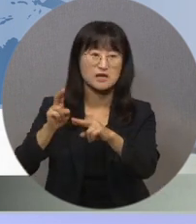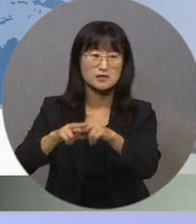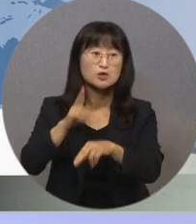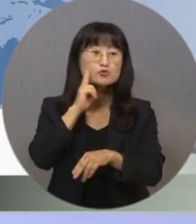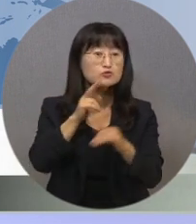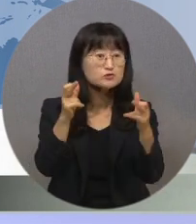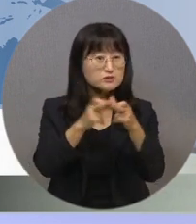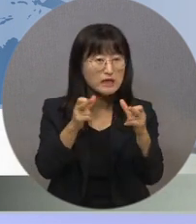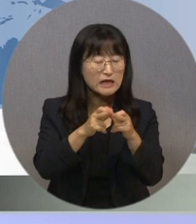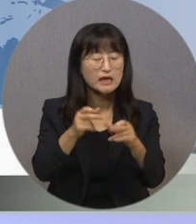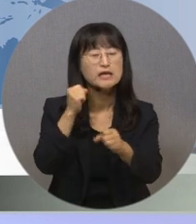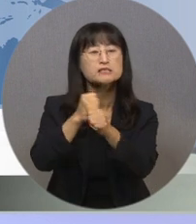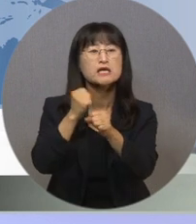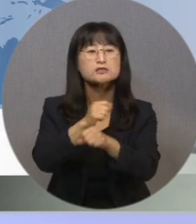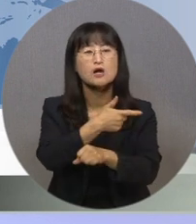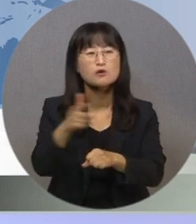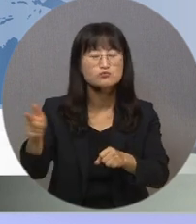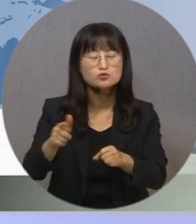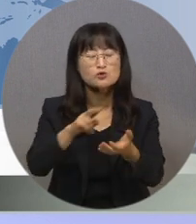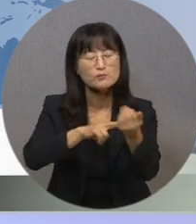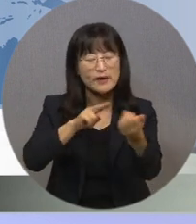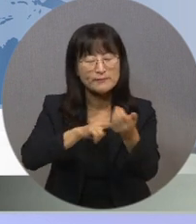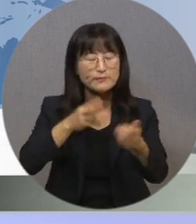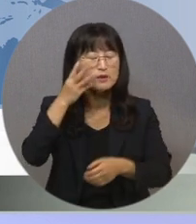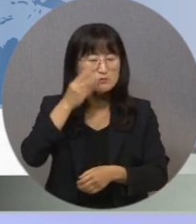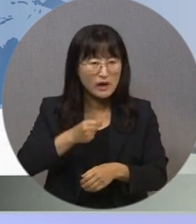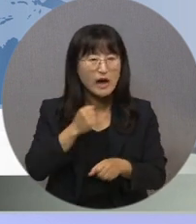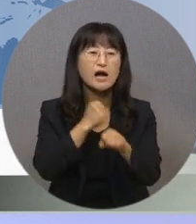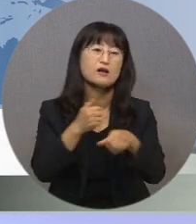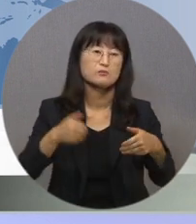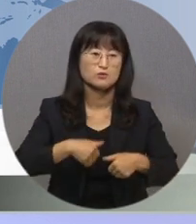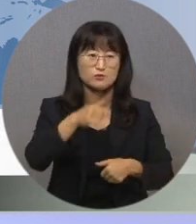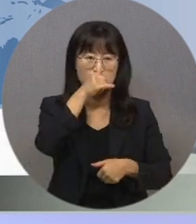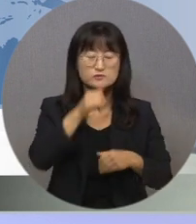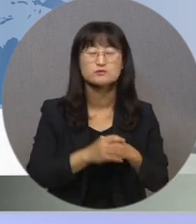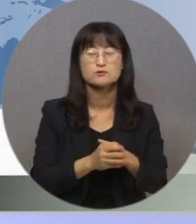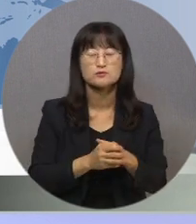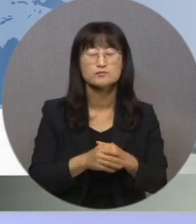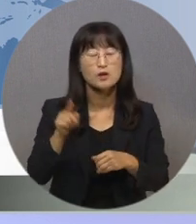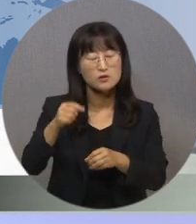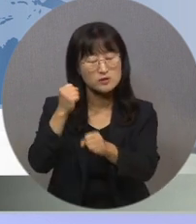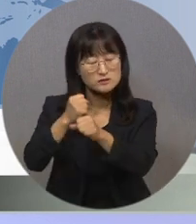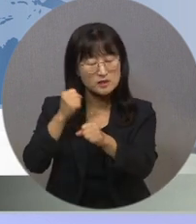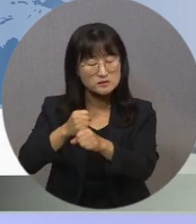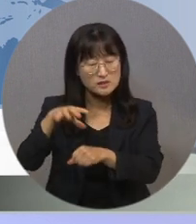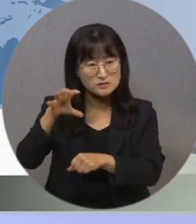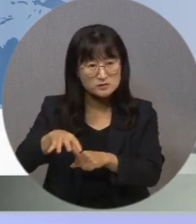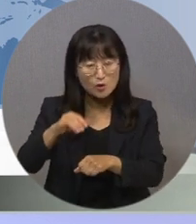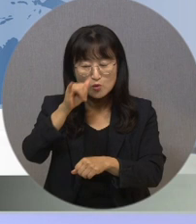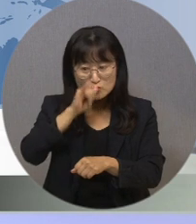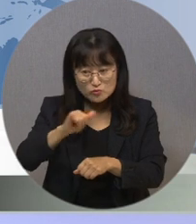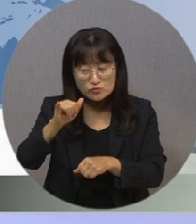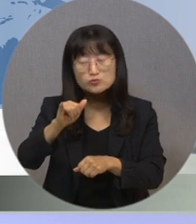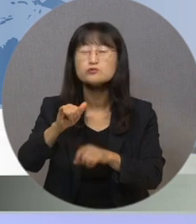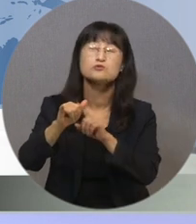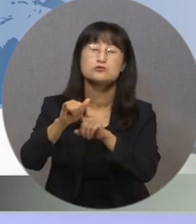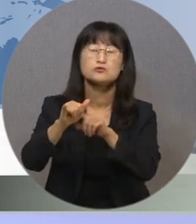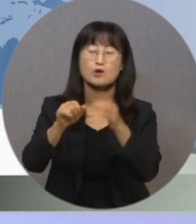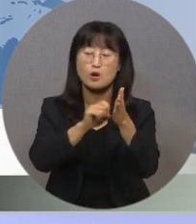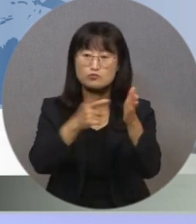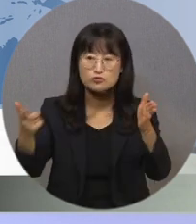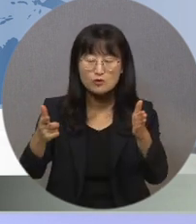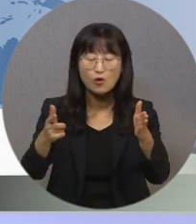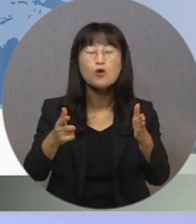구매가 활성화되어야 하는 이유가 아닌가 싶은데요. 중증장애인 생산시설의 우수한 제품들을 한자리에서 만나볼 수